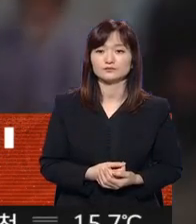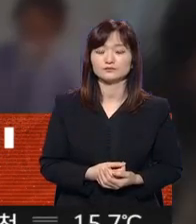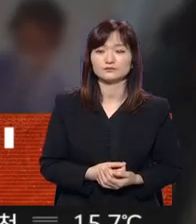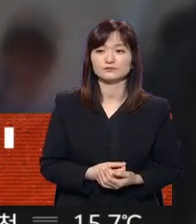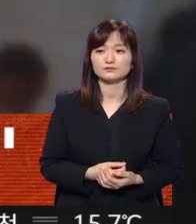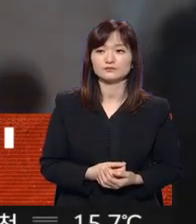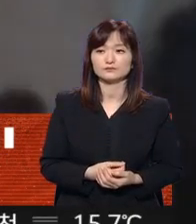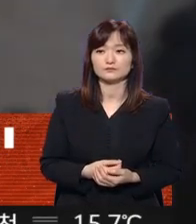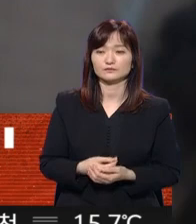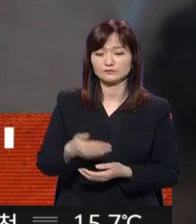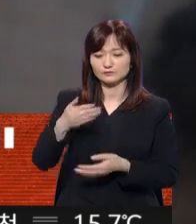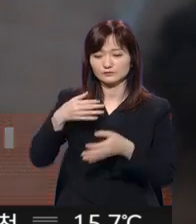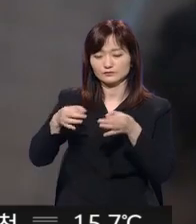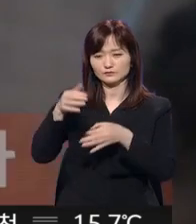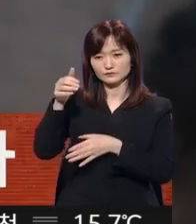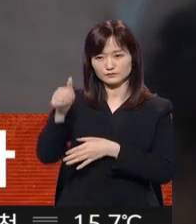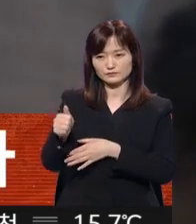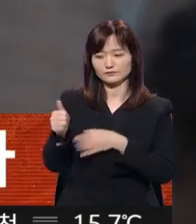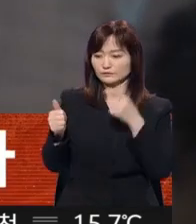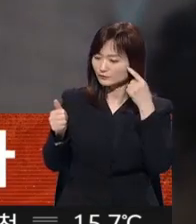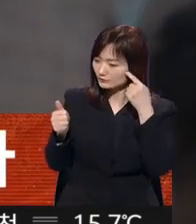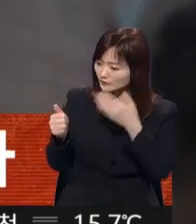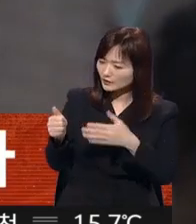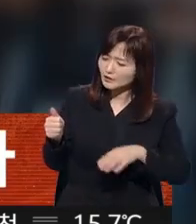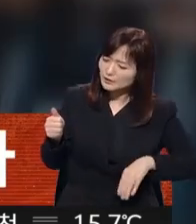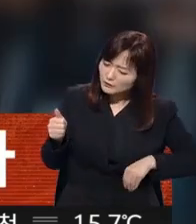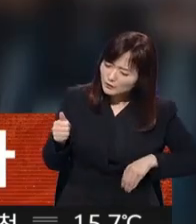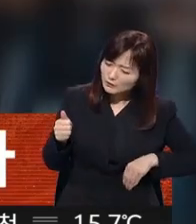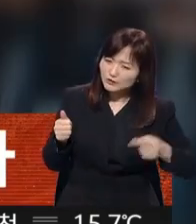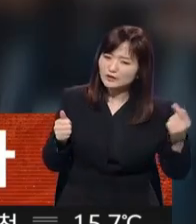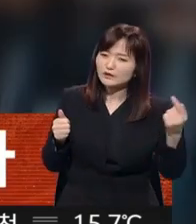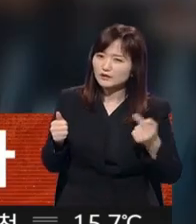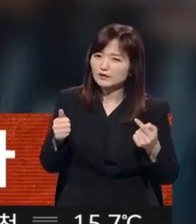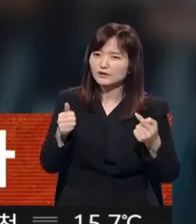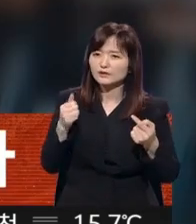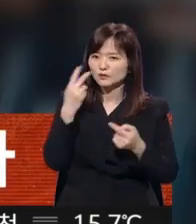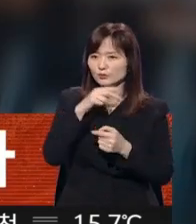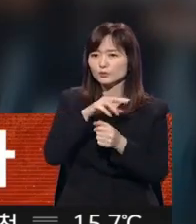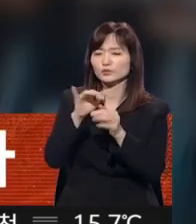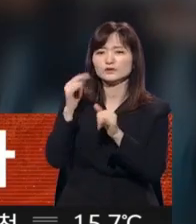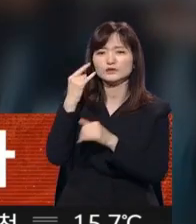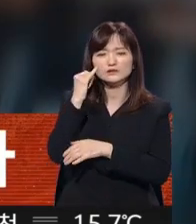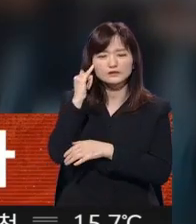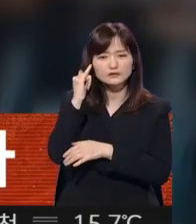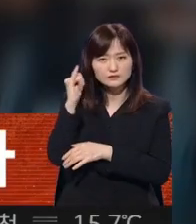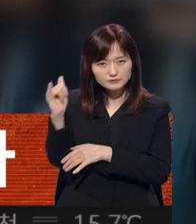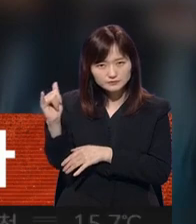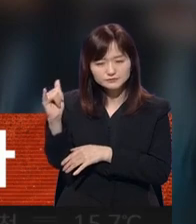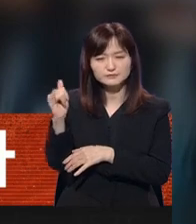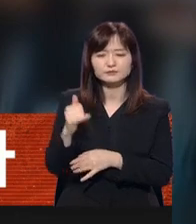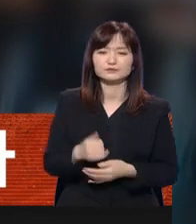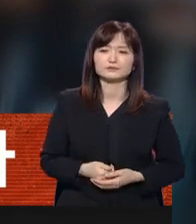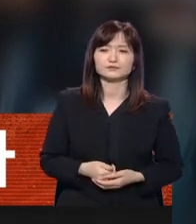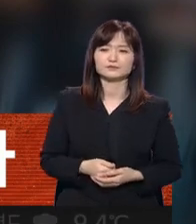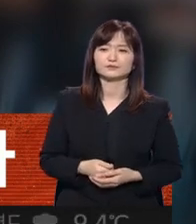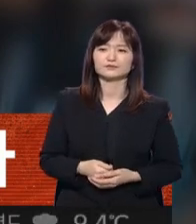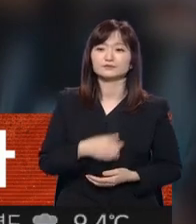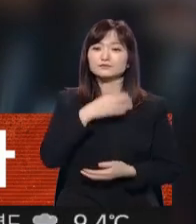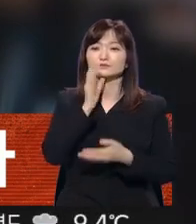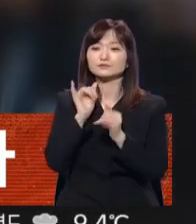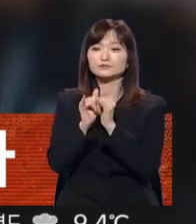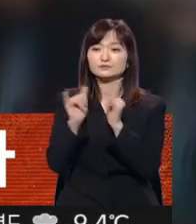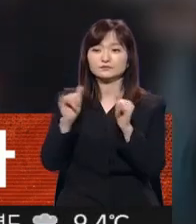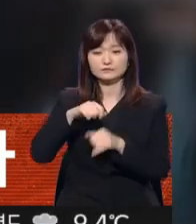물어봤더니 배가 고파서 근처에 식당이 왔다 그래서 그 보호자한테 연락을 했습니다. 보호자한테 연락을 한 뒤에 노인께서